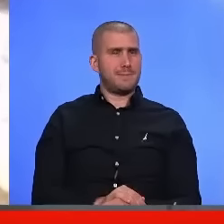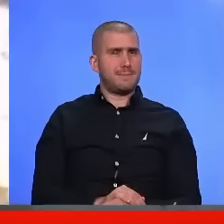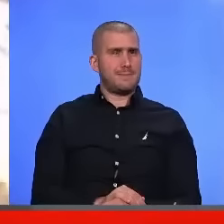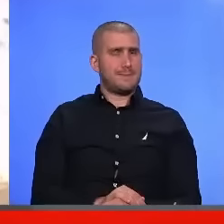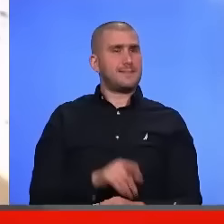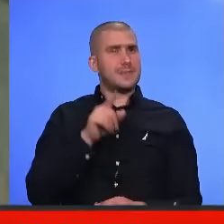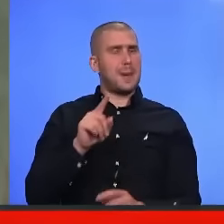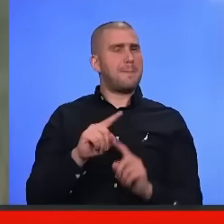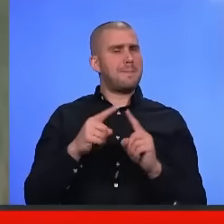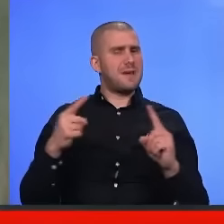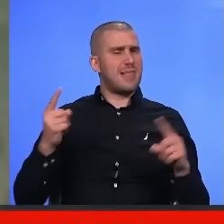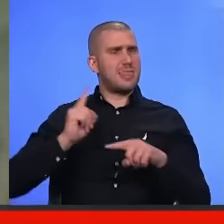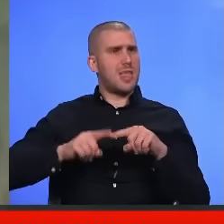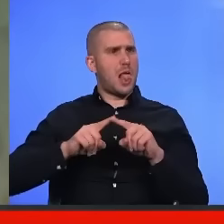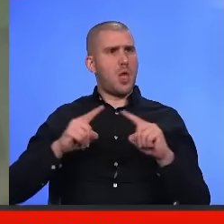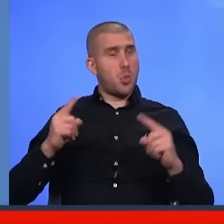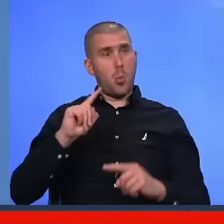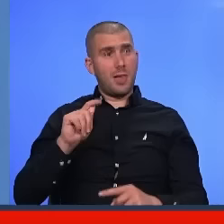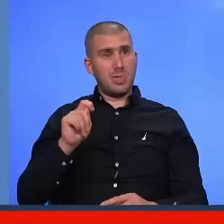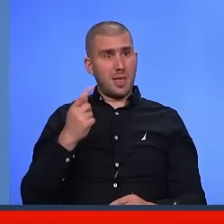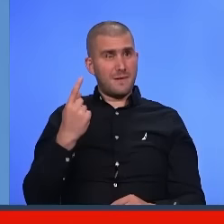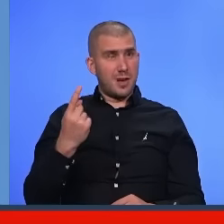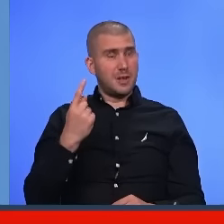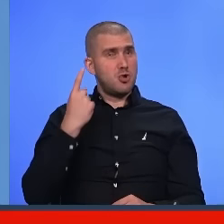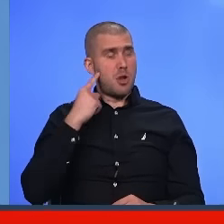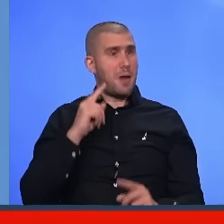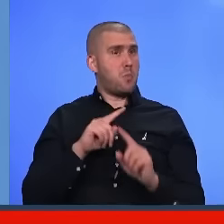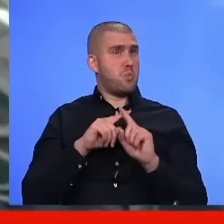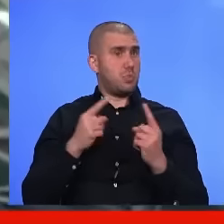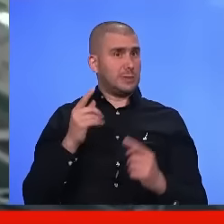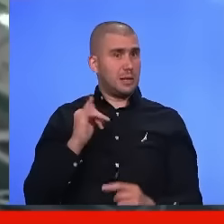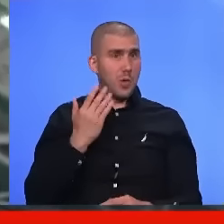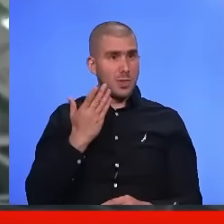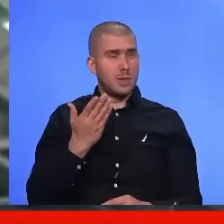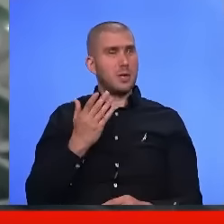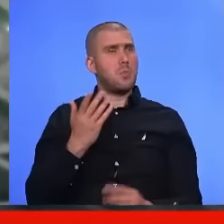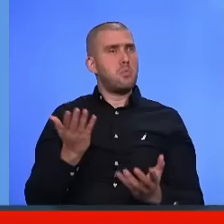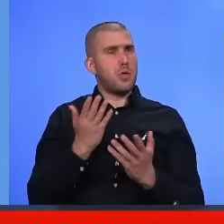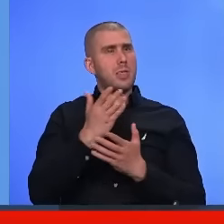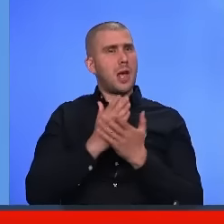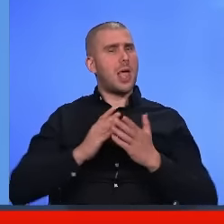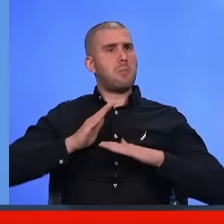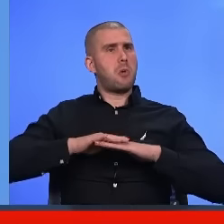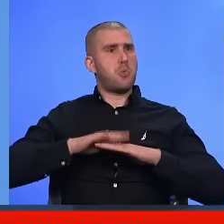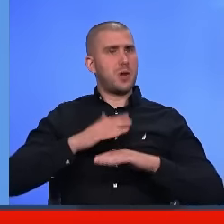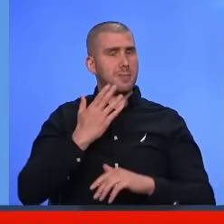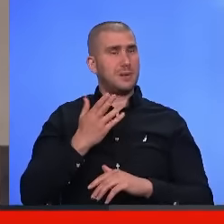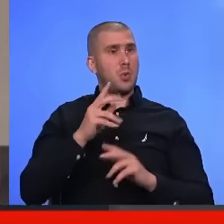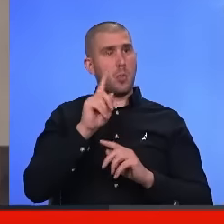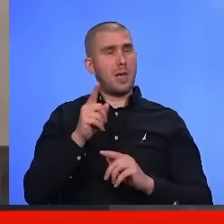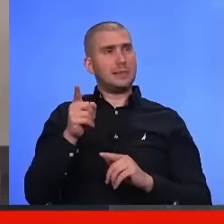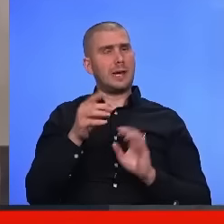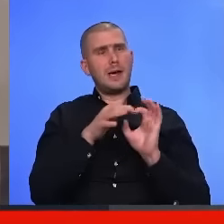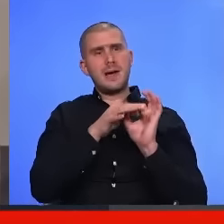מדובר על מגוון תקלות שונות, ואולי דווקא זה, עד כמה שזה יישמע מוזר, מעודד חלק מהמומחים. כלומר, ייתכן